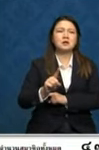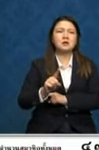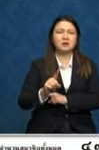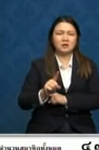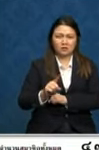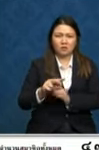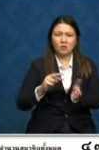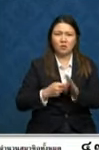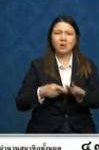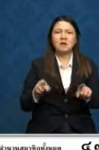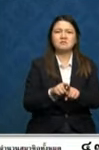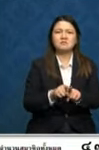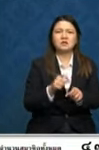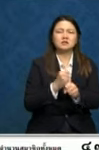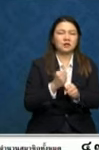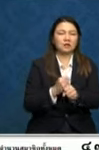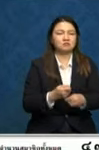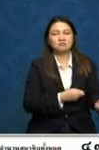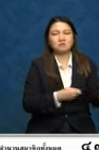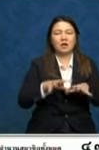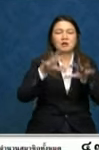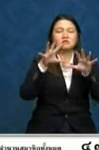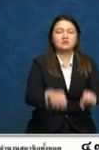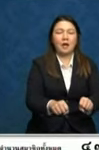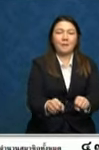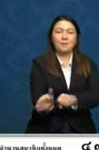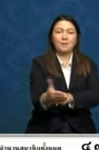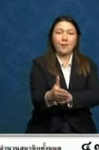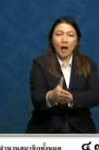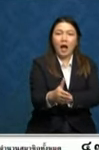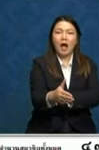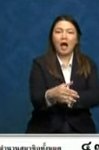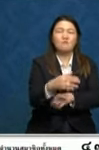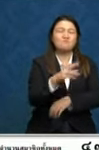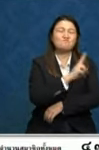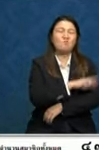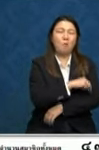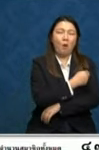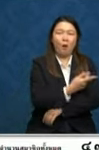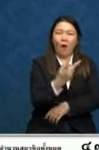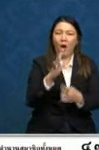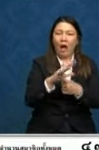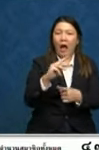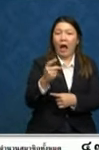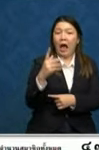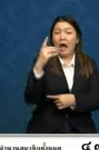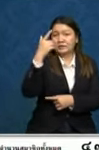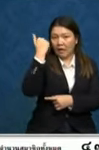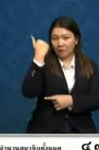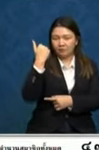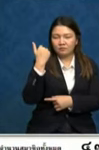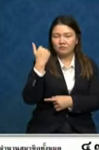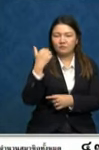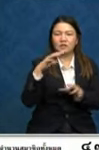าหมอคางดำไปกินอยู่ตลอดเวลานี่มีไหมที่กลบน.ไปช่วย